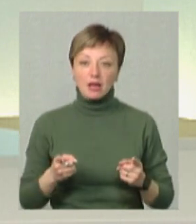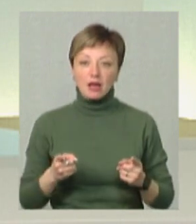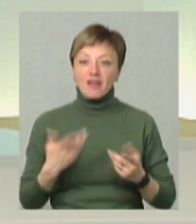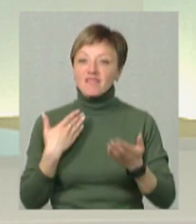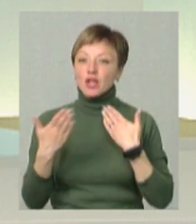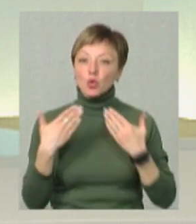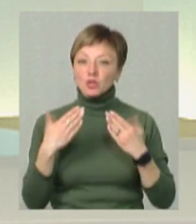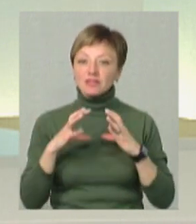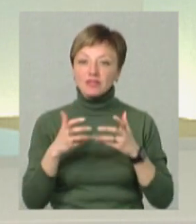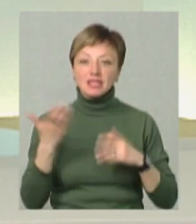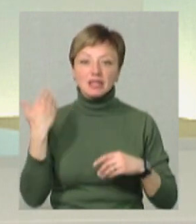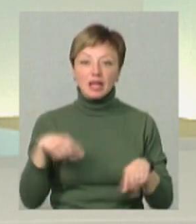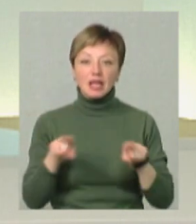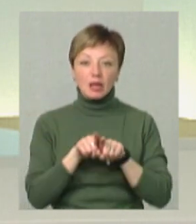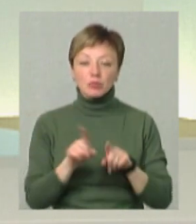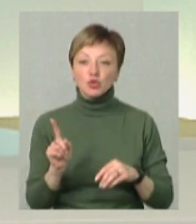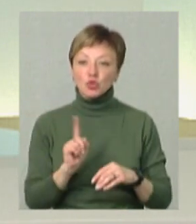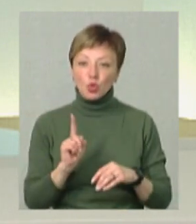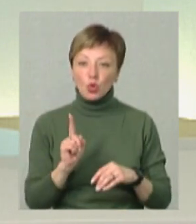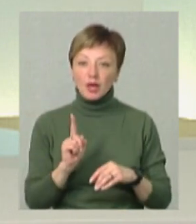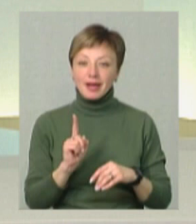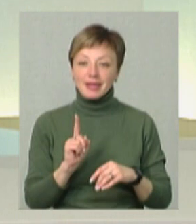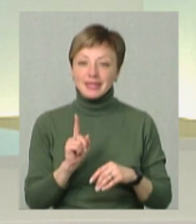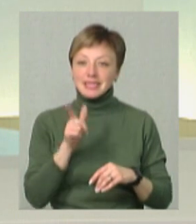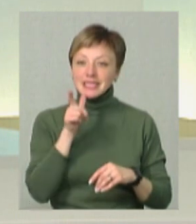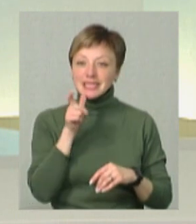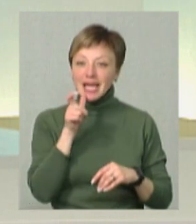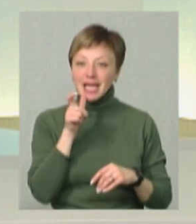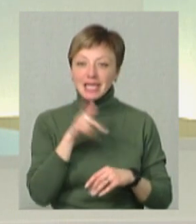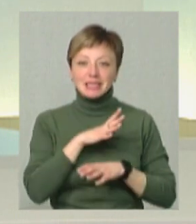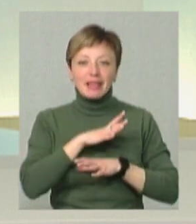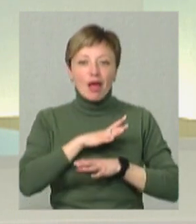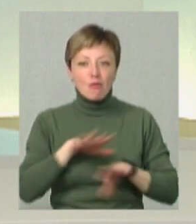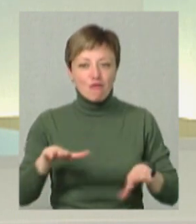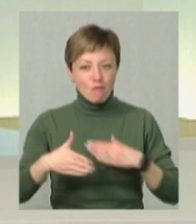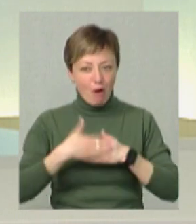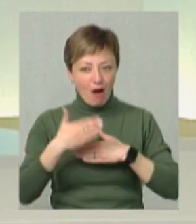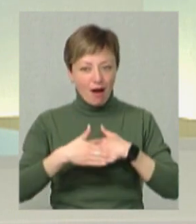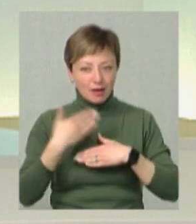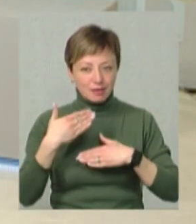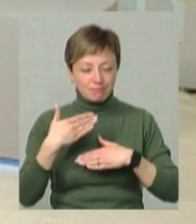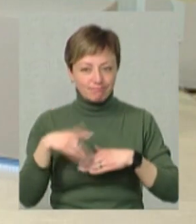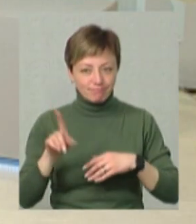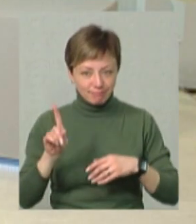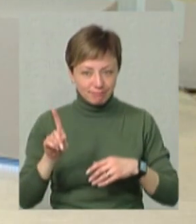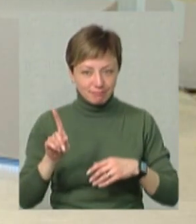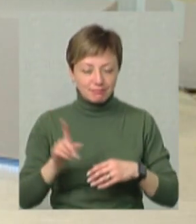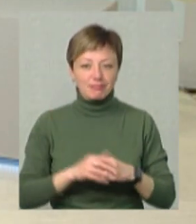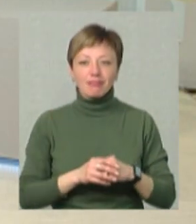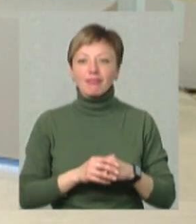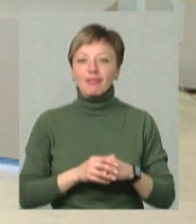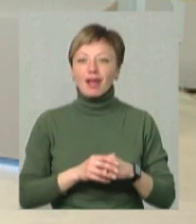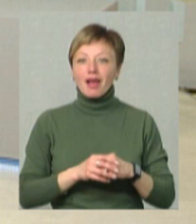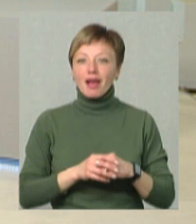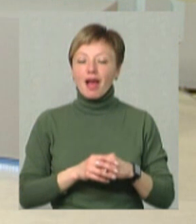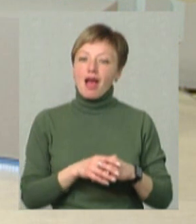відносини були в світі тоді такими, що сталінізм не був покараний. Він